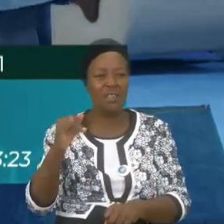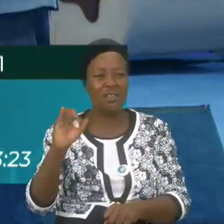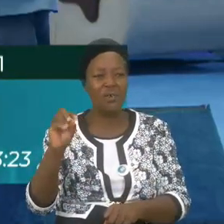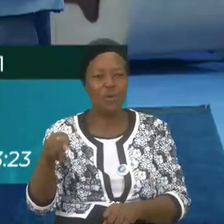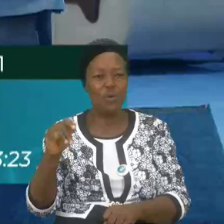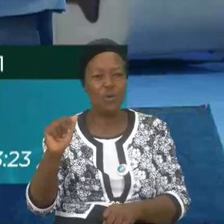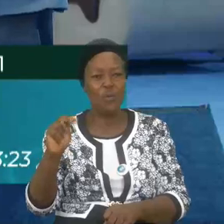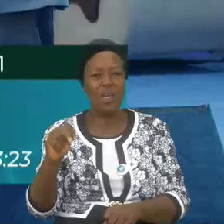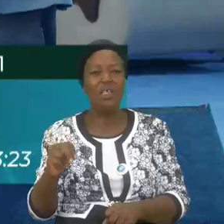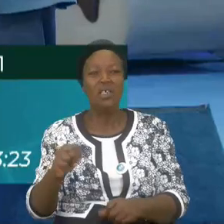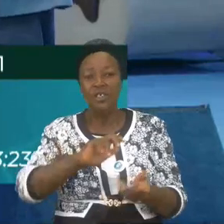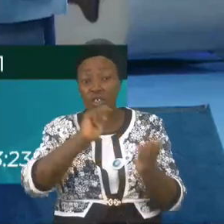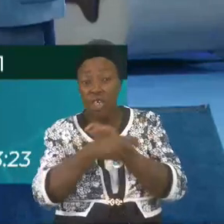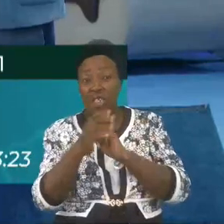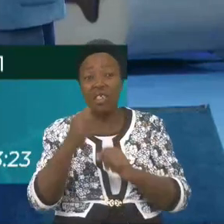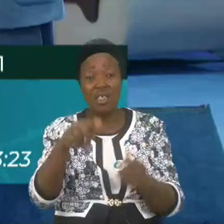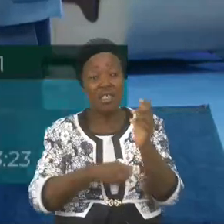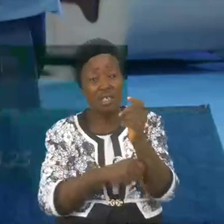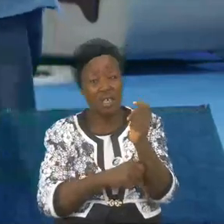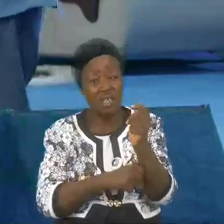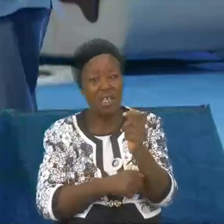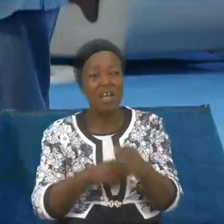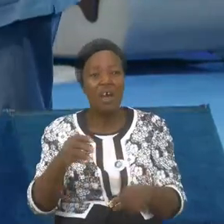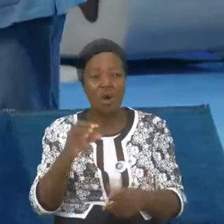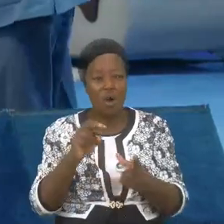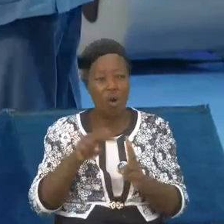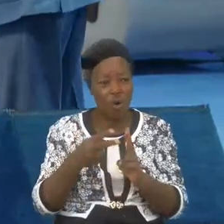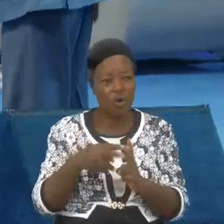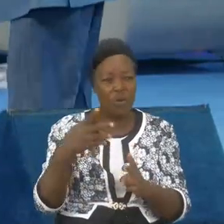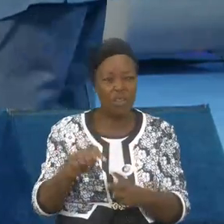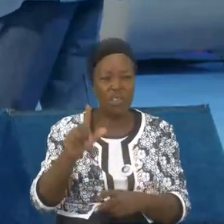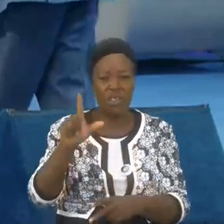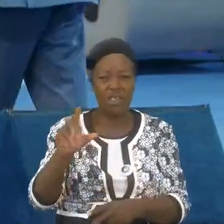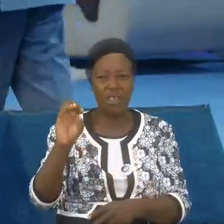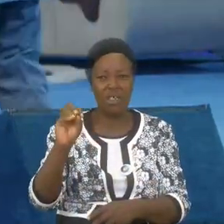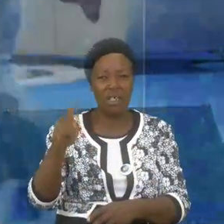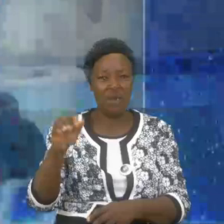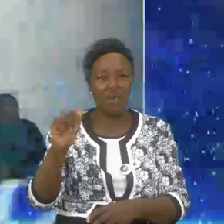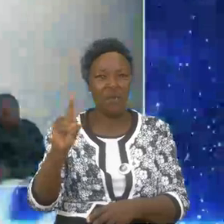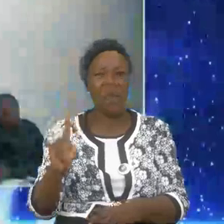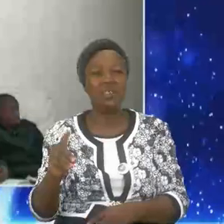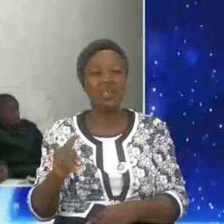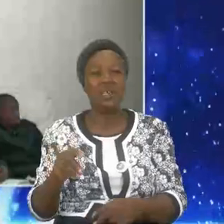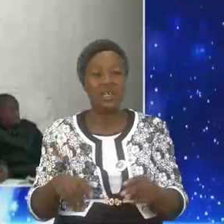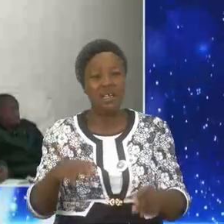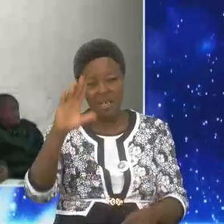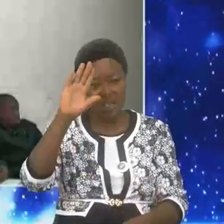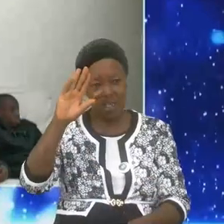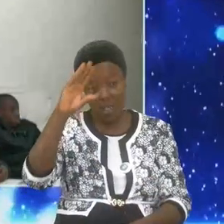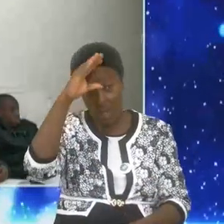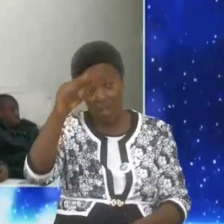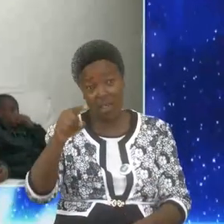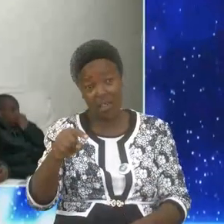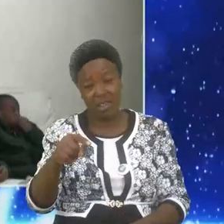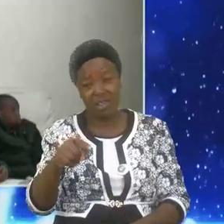Un Éthiopien peut-il changer sa peau et un léopard ses taches? C'est un langage